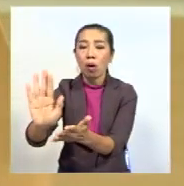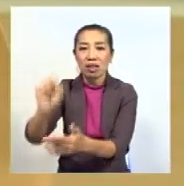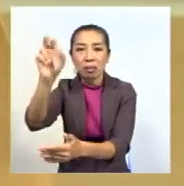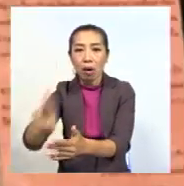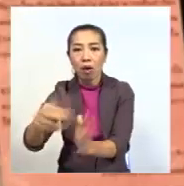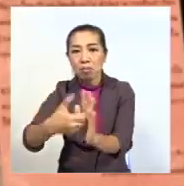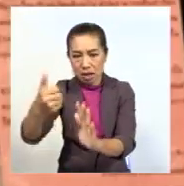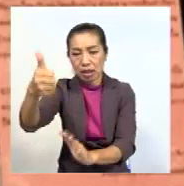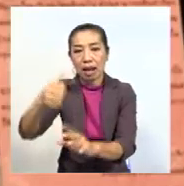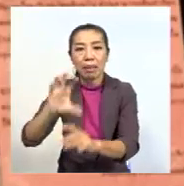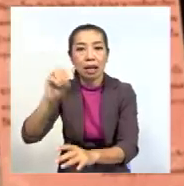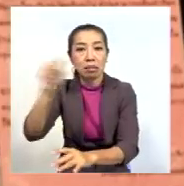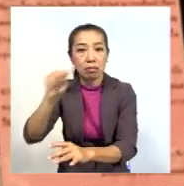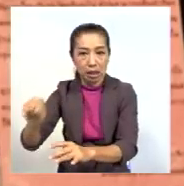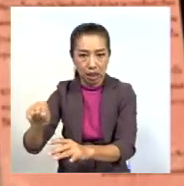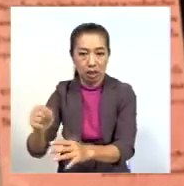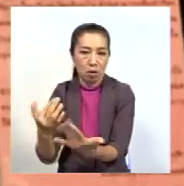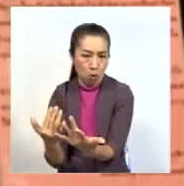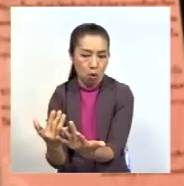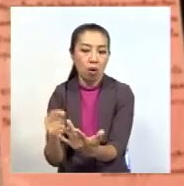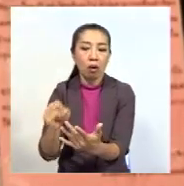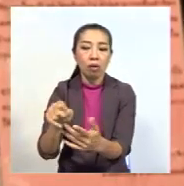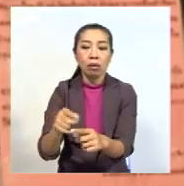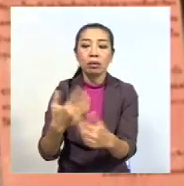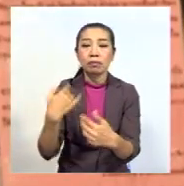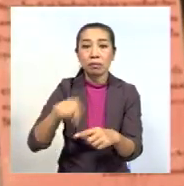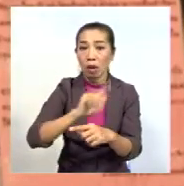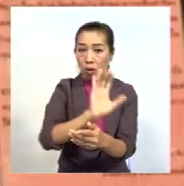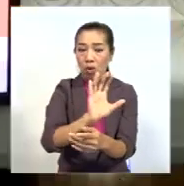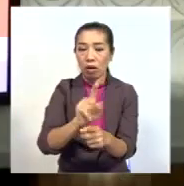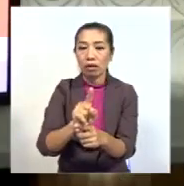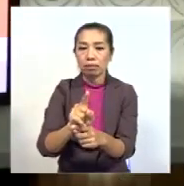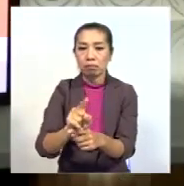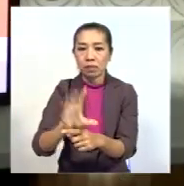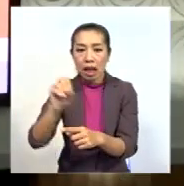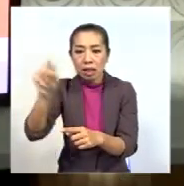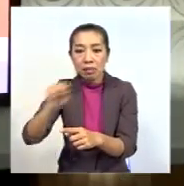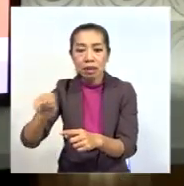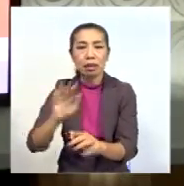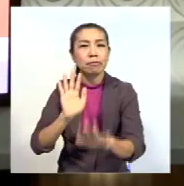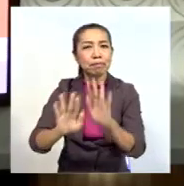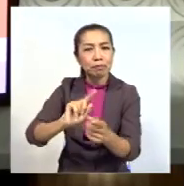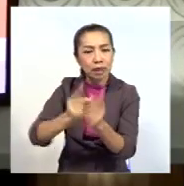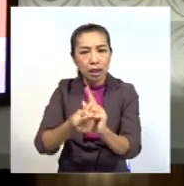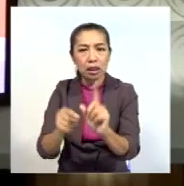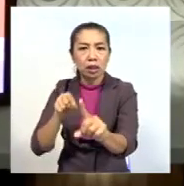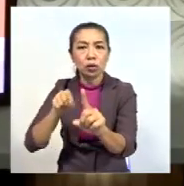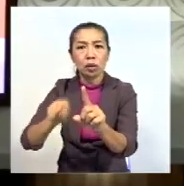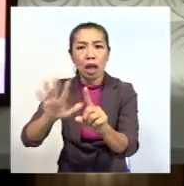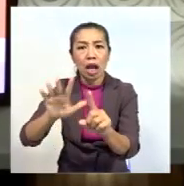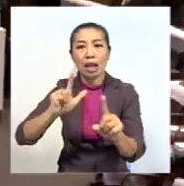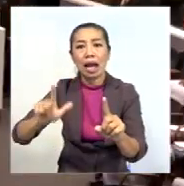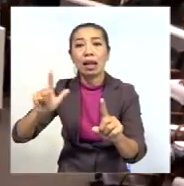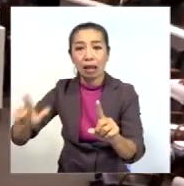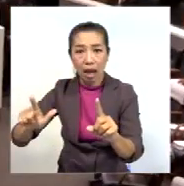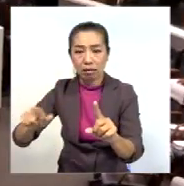ละ50ของกรอบวงเงินงบประมาณปี2562เท่านั้นหรือว่าประมาณ 1.5 ล้าน